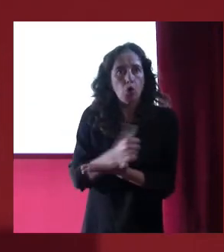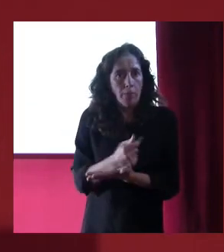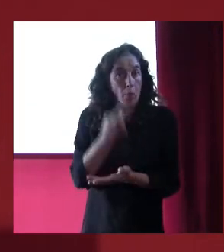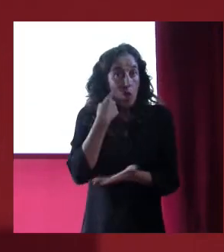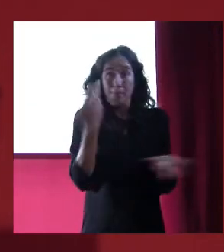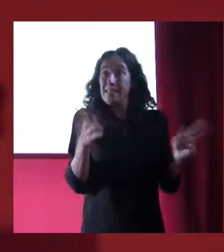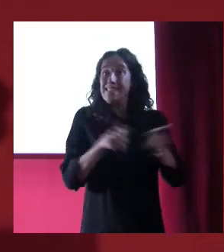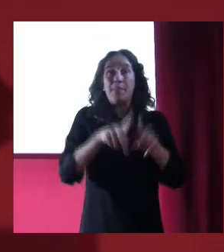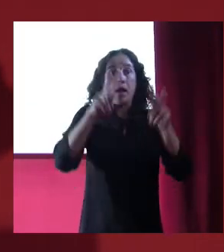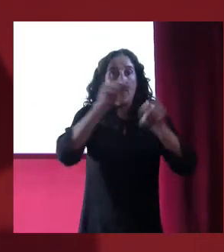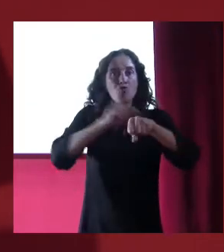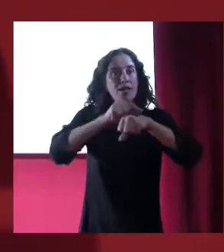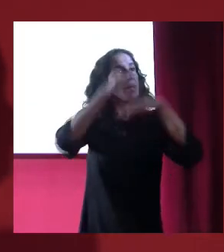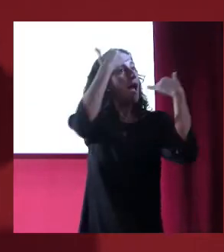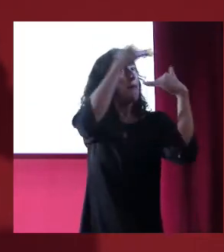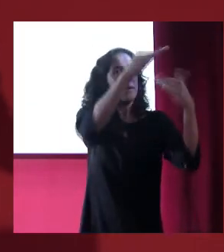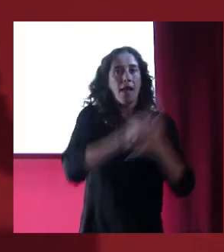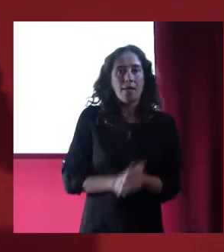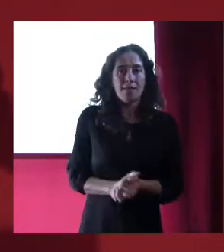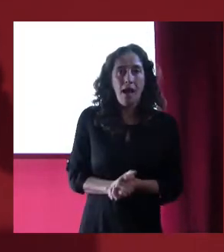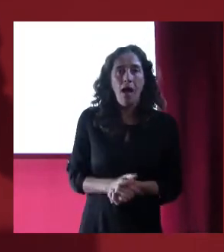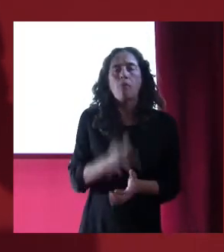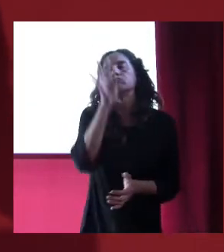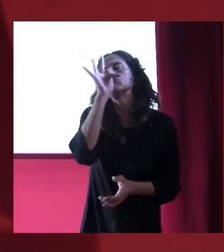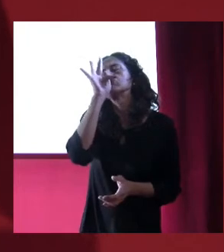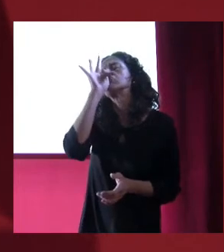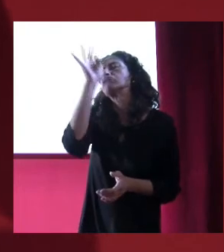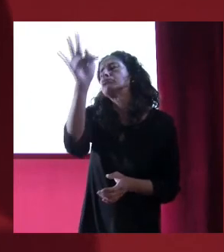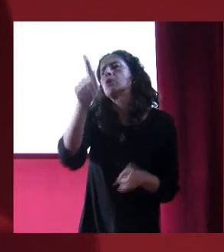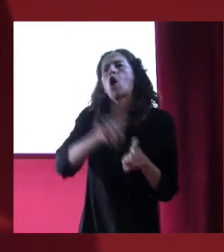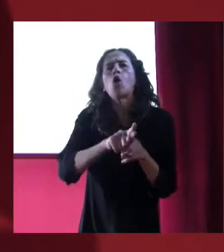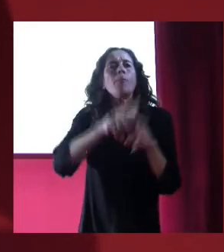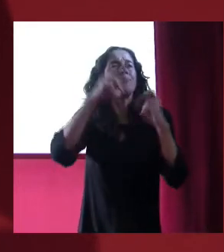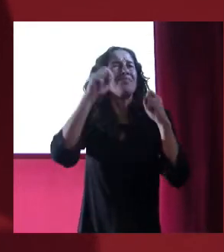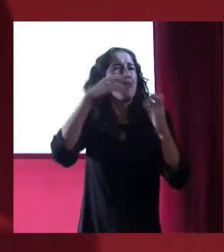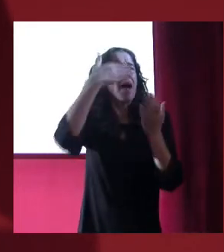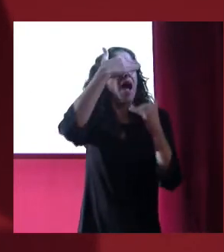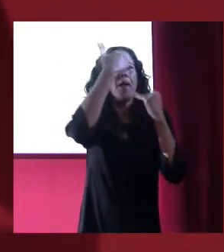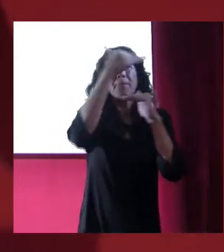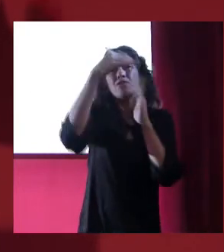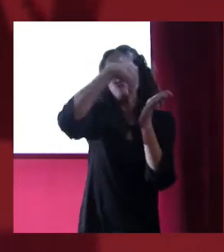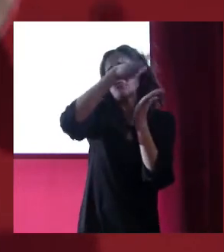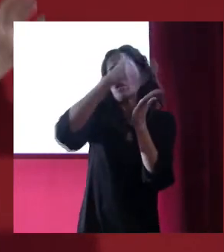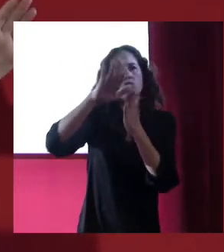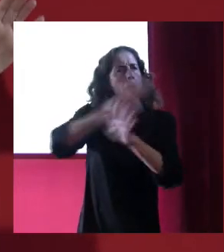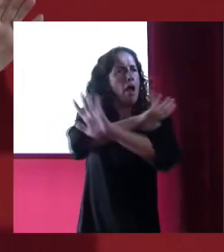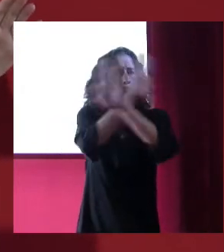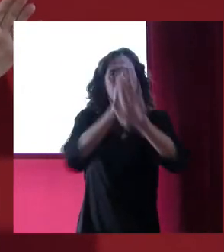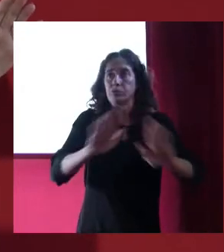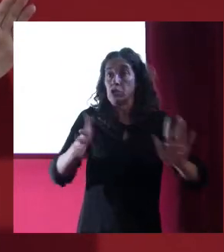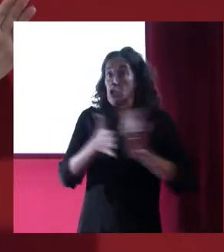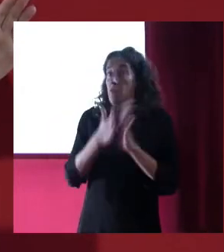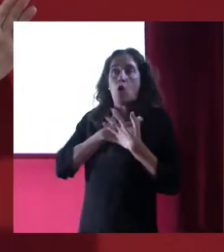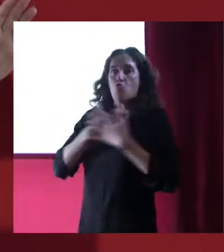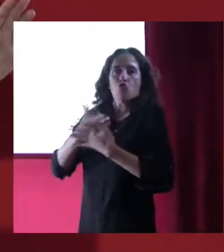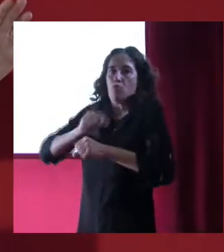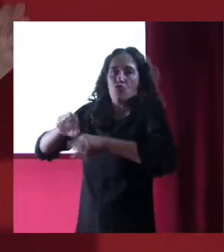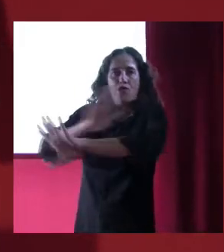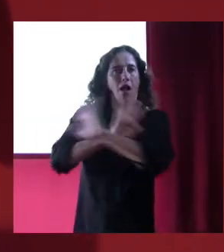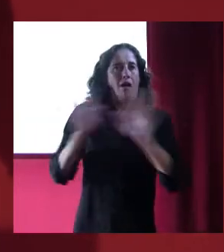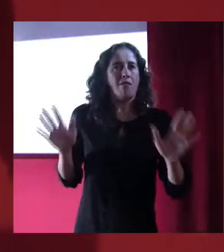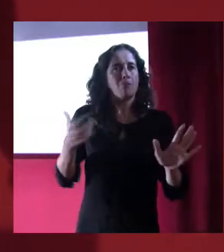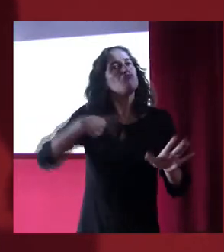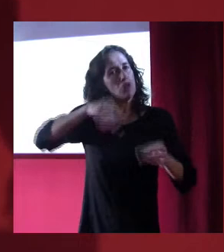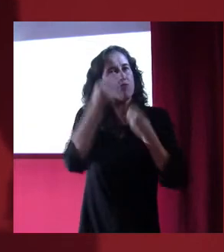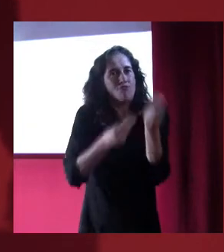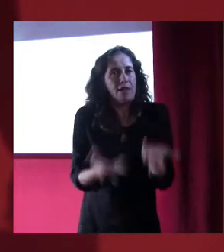polítiques d'habitatge. Es va prometre que acabarien amb tots els desnonaments, perquè, és clar, era només qüestió de voluntat política.